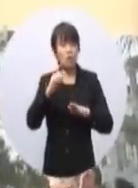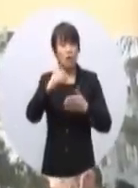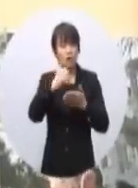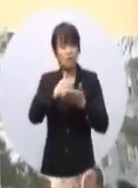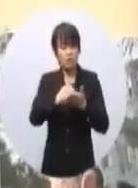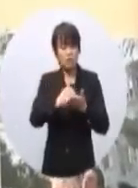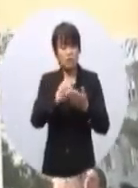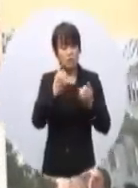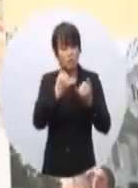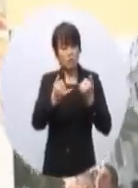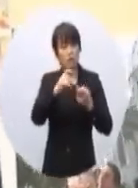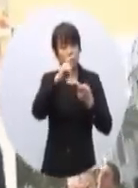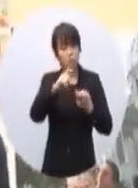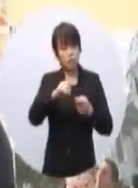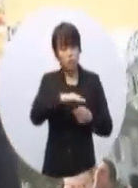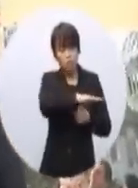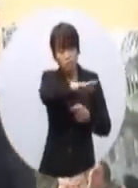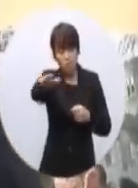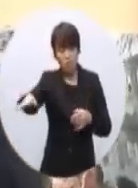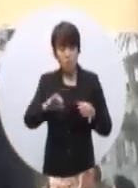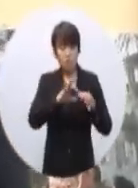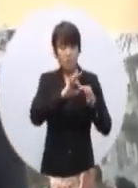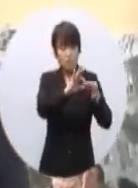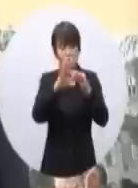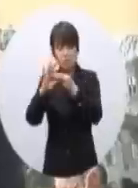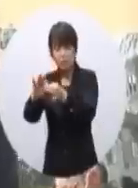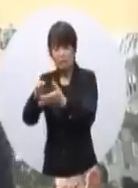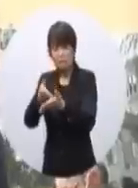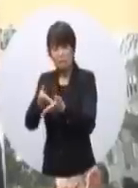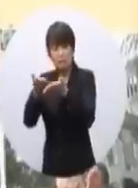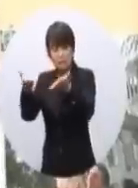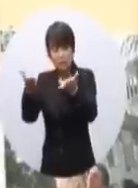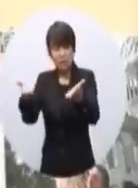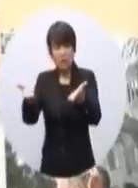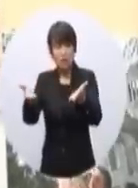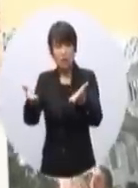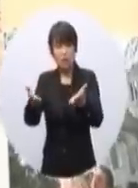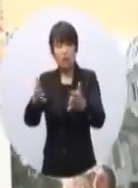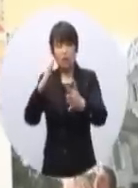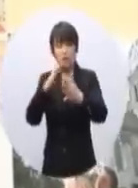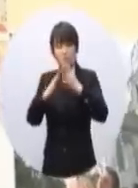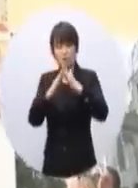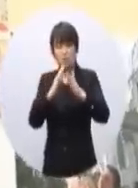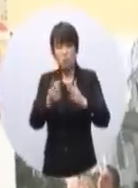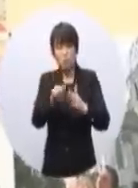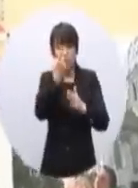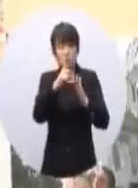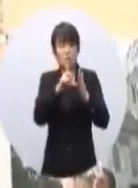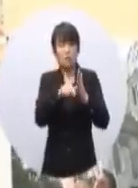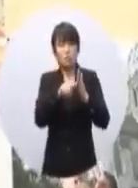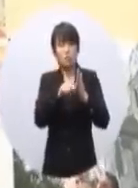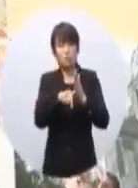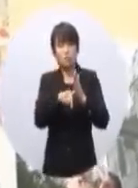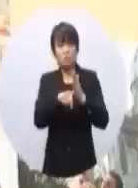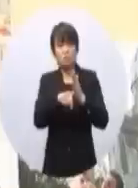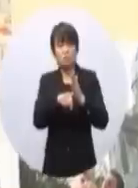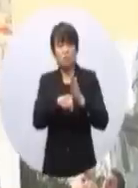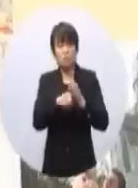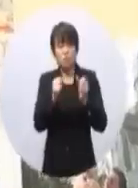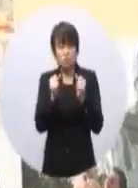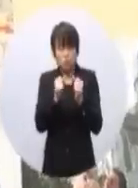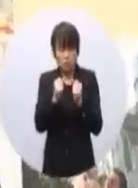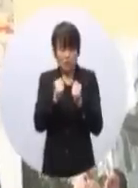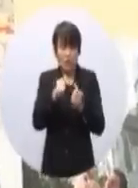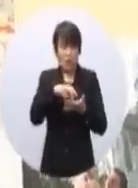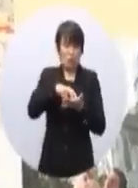ようなことをみんなに話したりして、その戦争が起きた時のその恐ろし